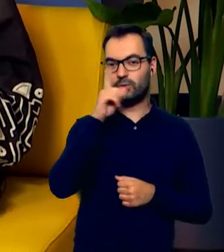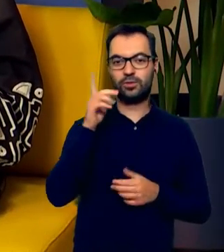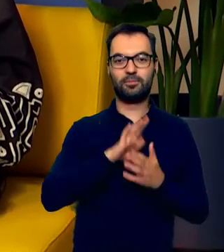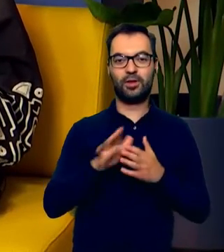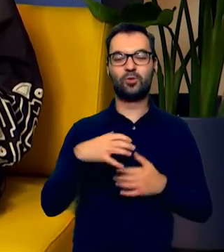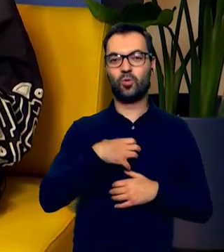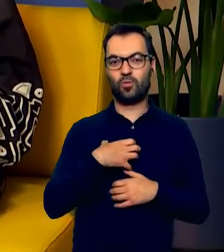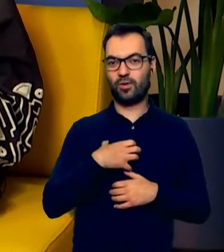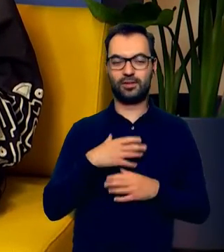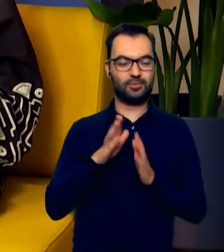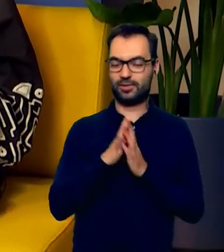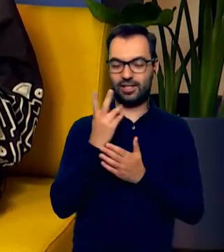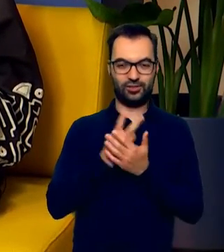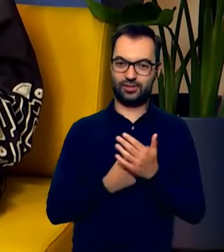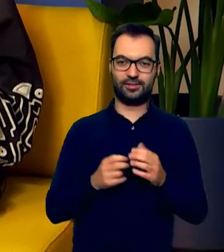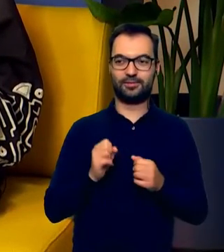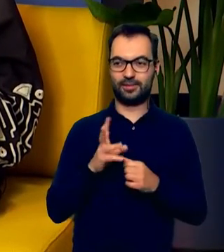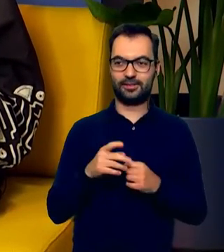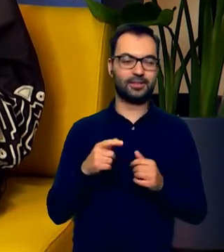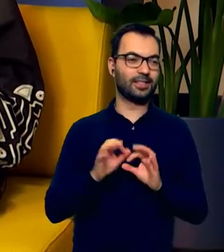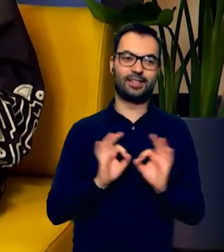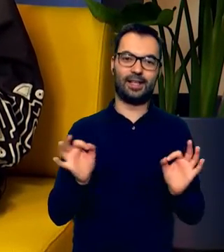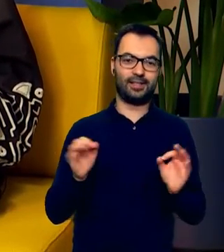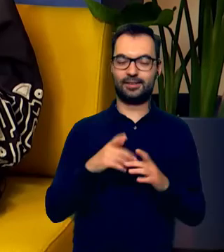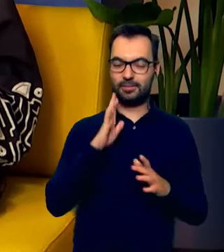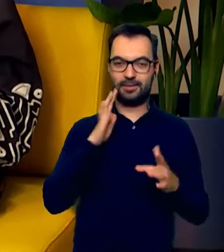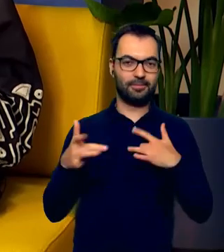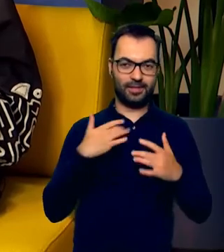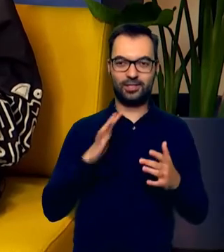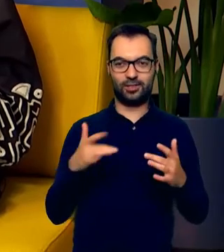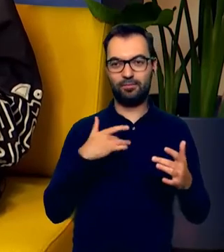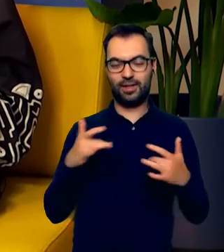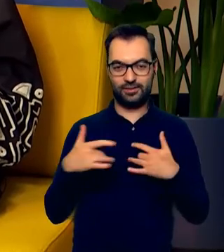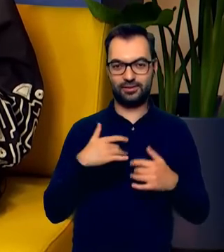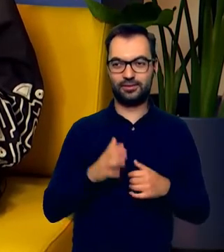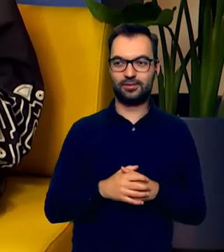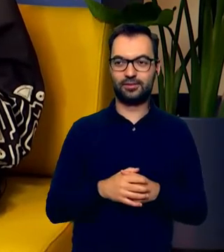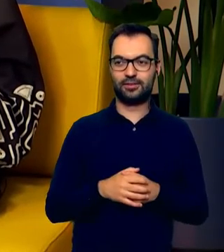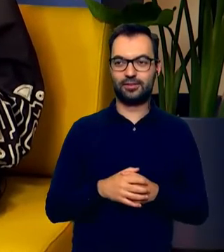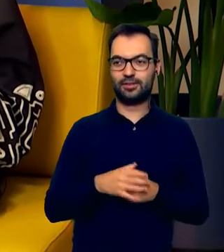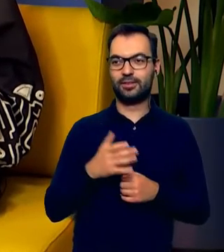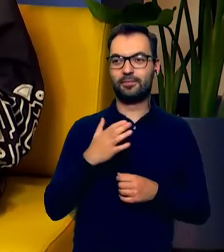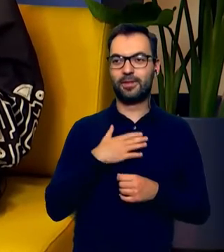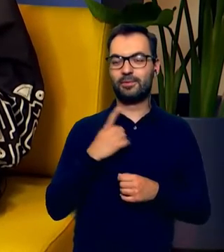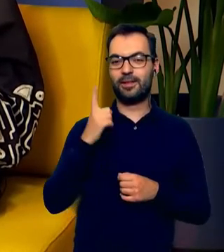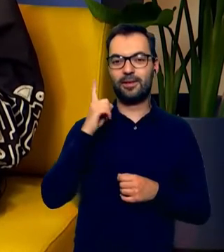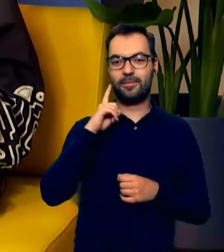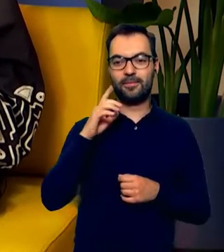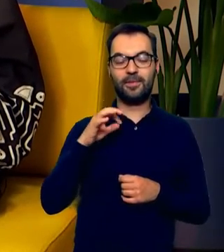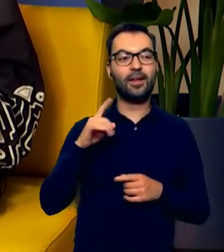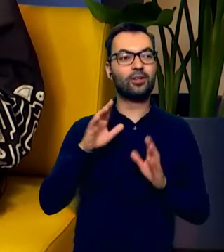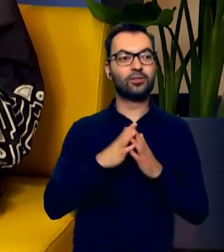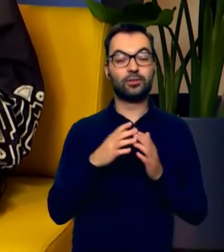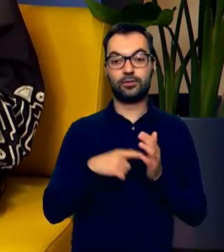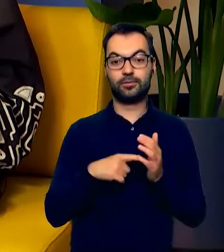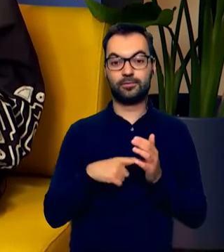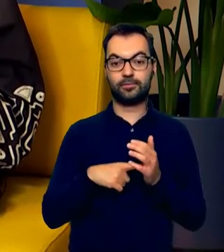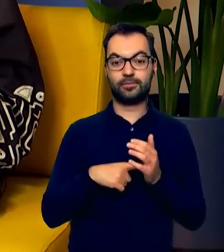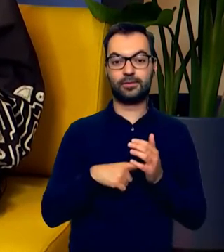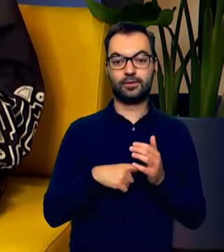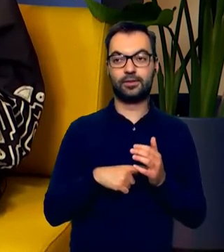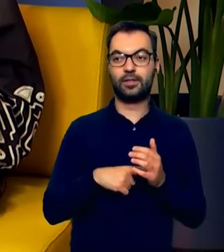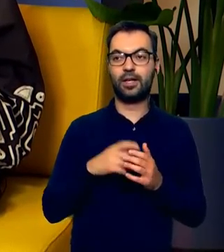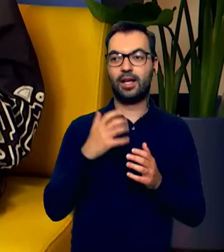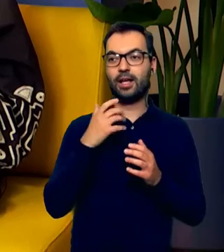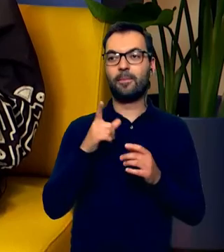bez poczucia humoru, nie czytajcie tej książki. Tak, to będzie dla Was katorga. To będzie dla Was katorga. Nie mam, miałyśmy takiego jednego pana, bo ta książka w ogóle, nasz ten podcast,